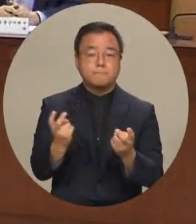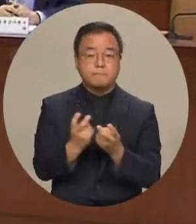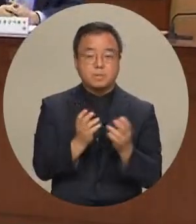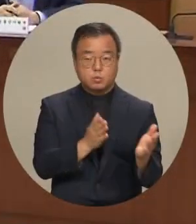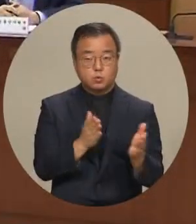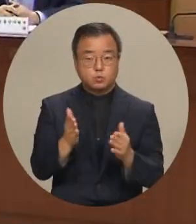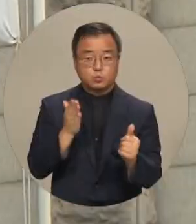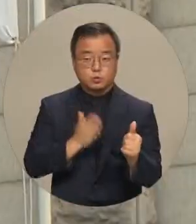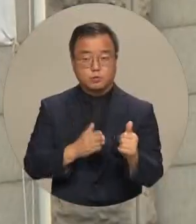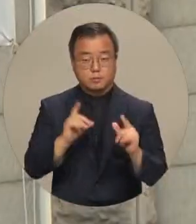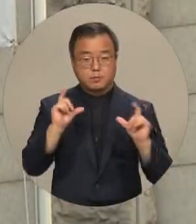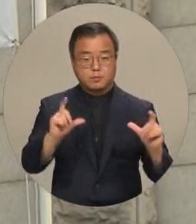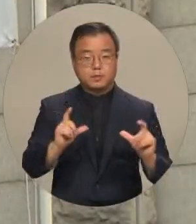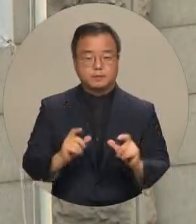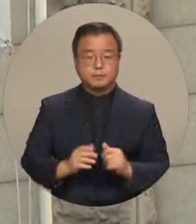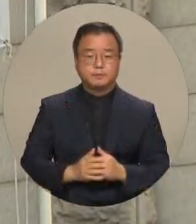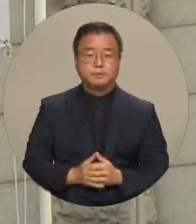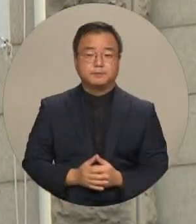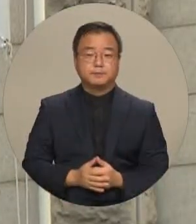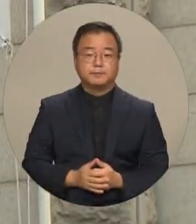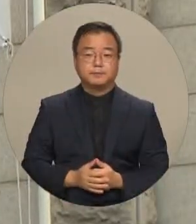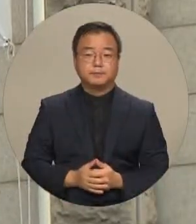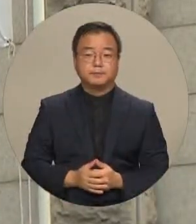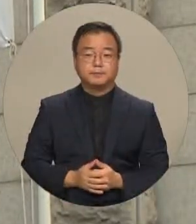마련할 것을 통보했습니다 EBS 뉴스 송성환입니다